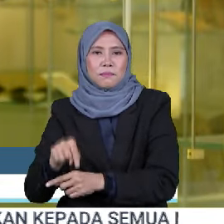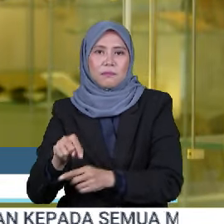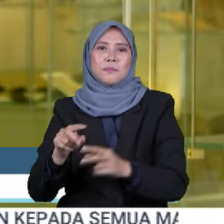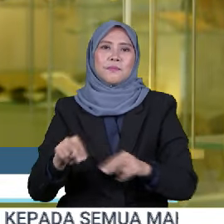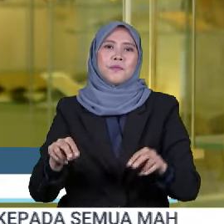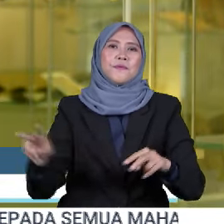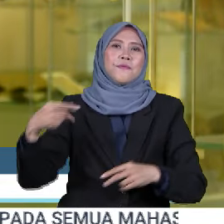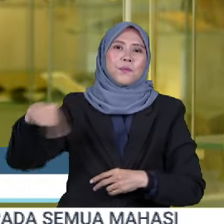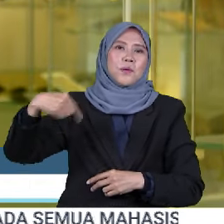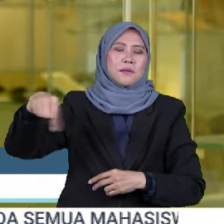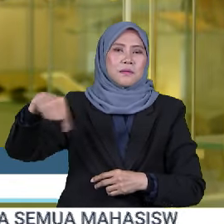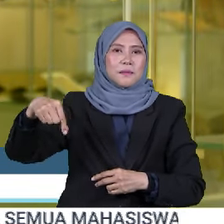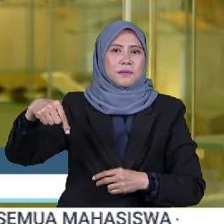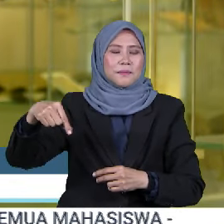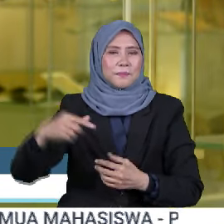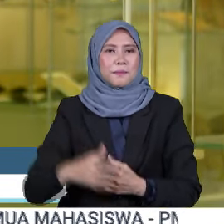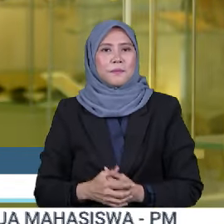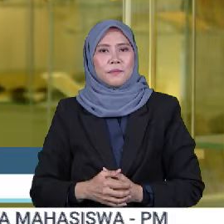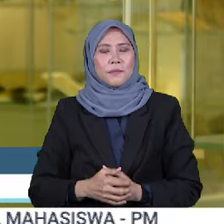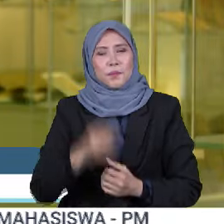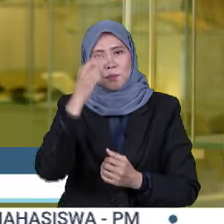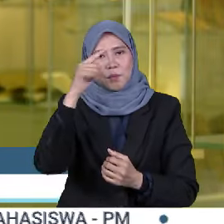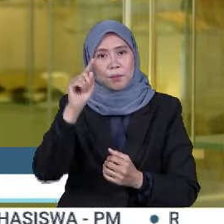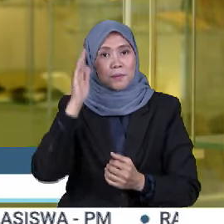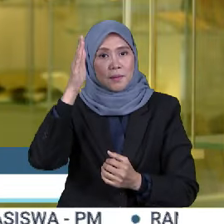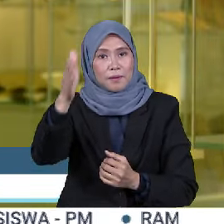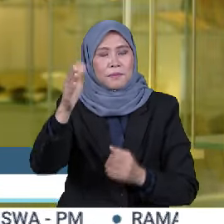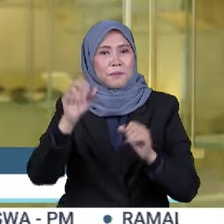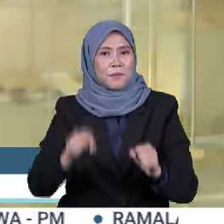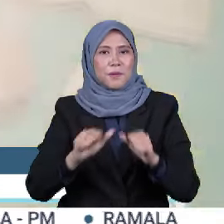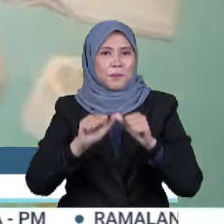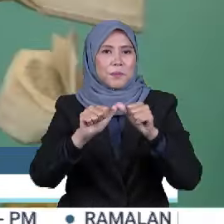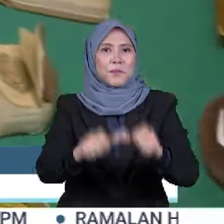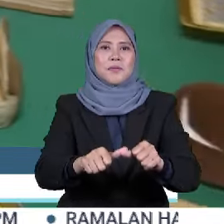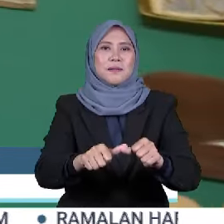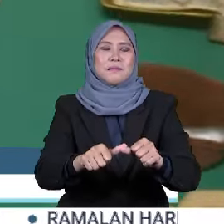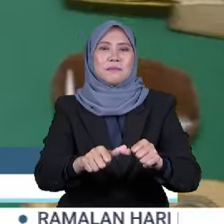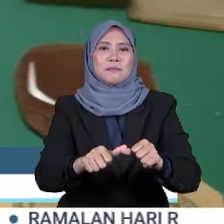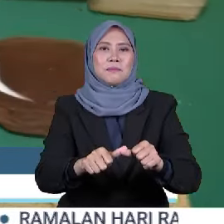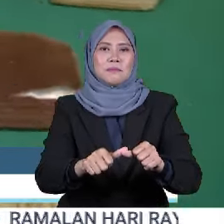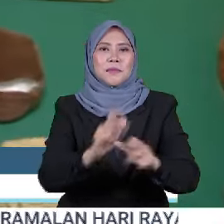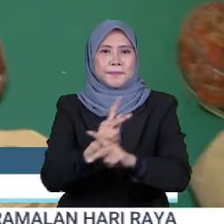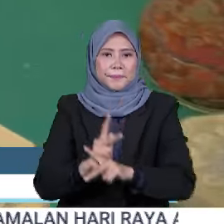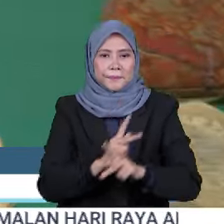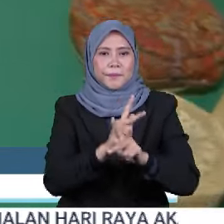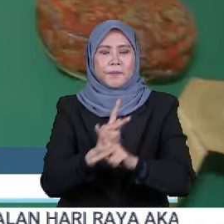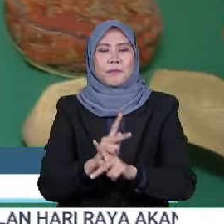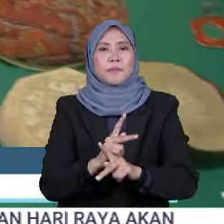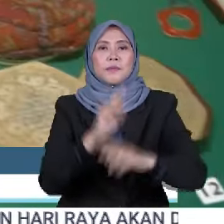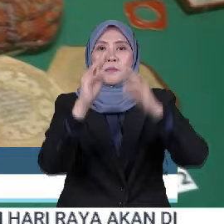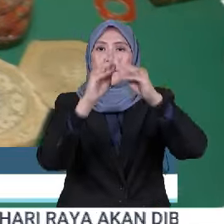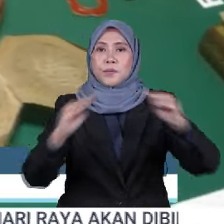tinggi supaya untuk generasi akan datang dia terus dihargai. Museum ini mempunyai